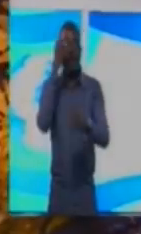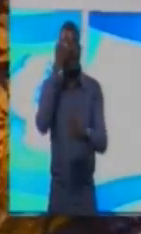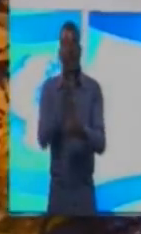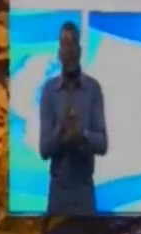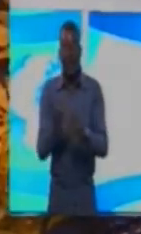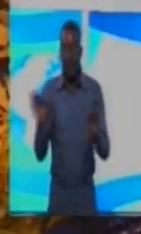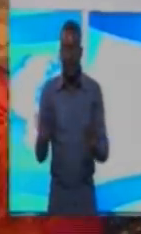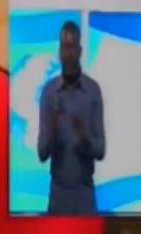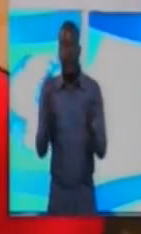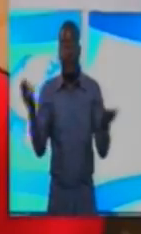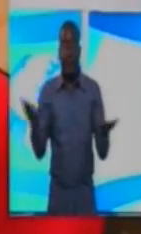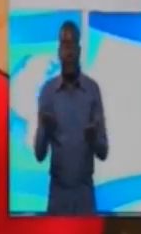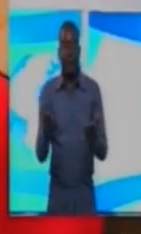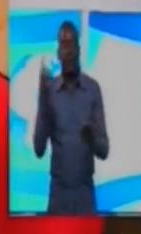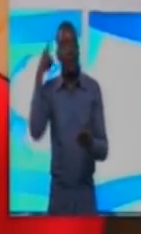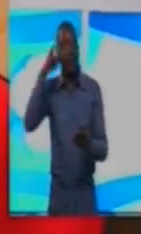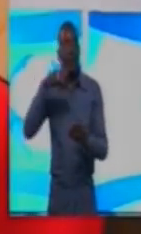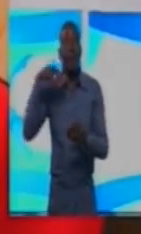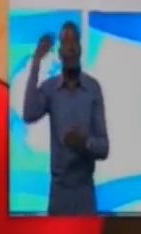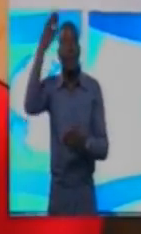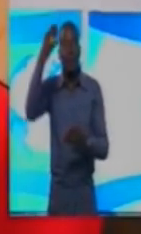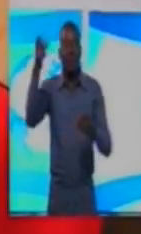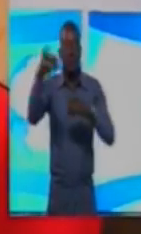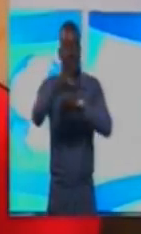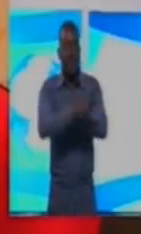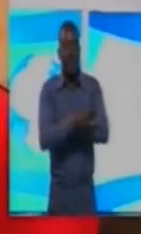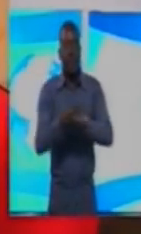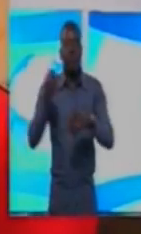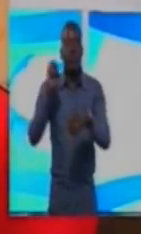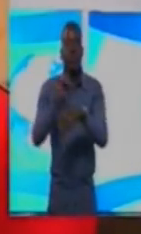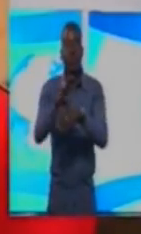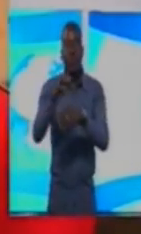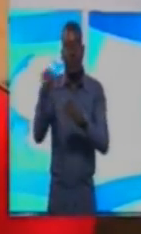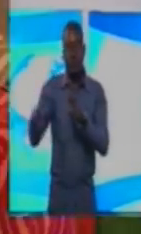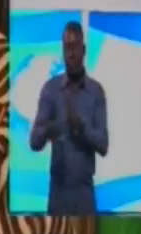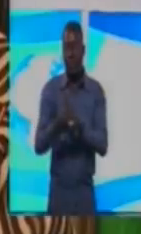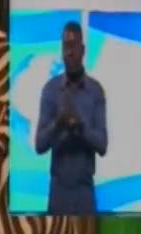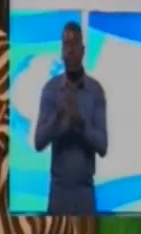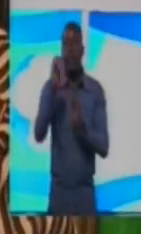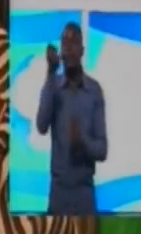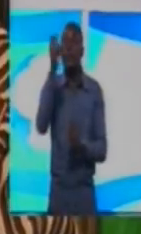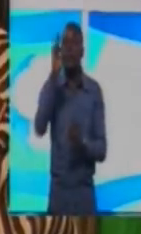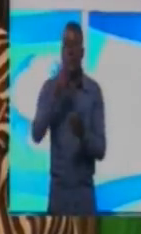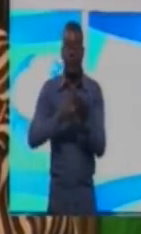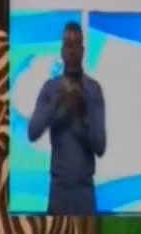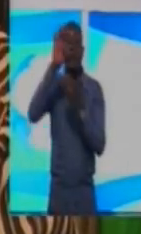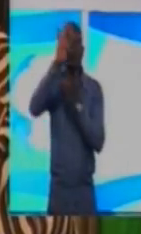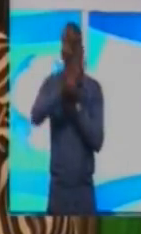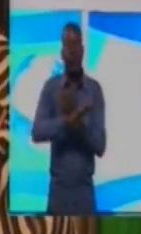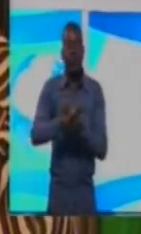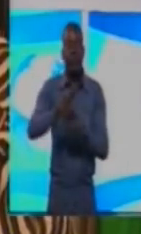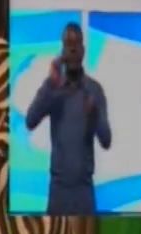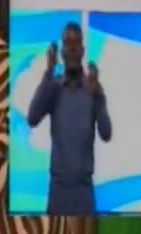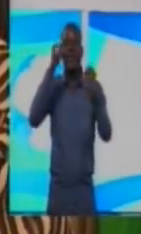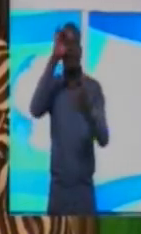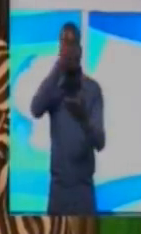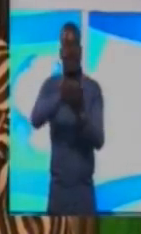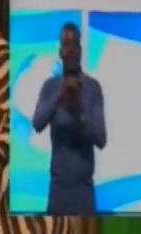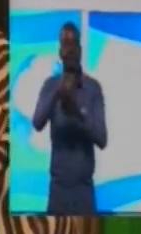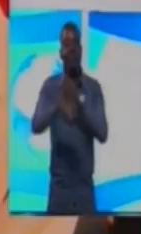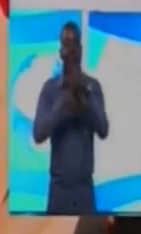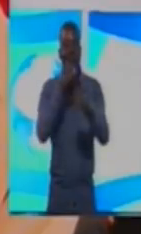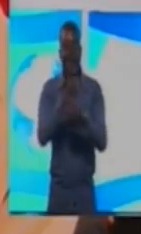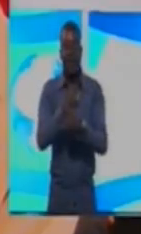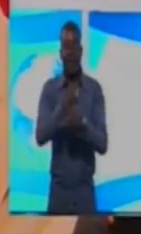ici en différé, car la date retenue par la Commission économique pour l'Afrique est le 18 novembre. Le thème cette année, tout le monde compte,